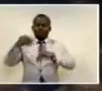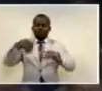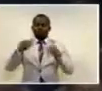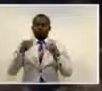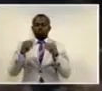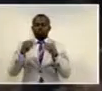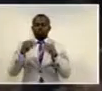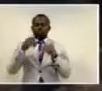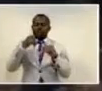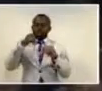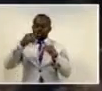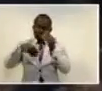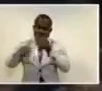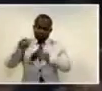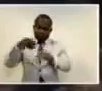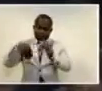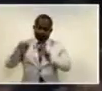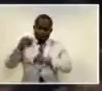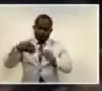ni isoko